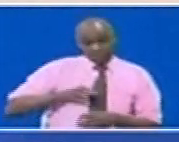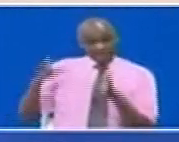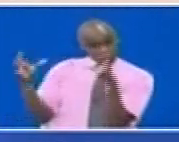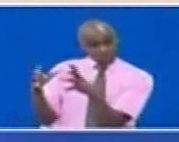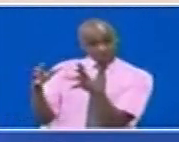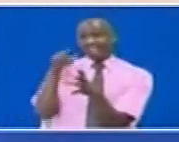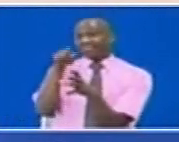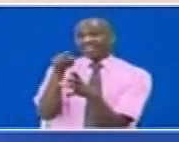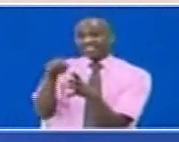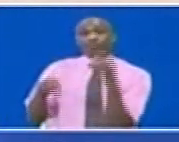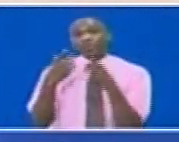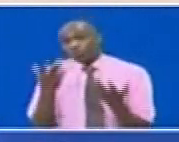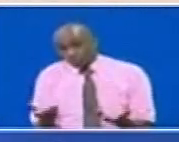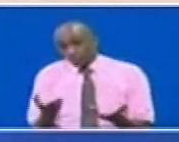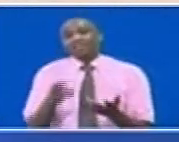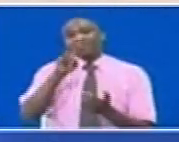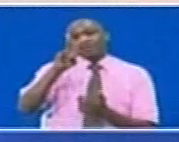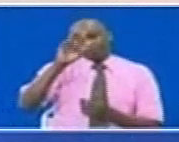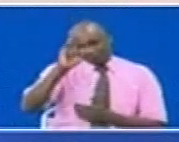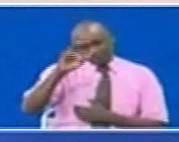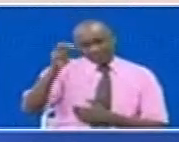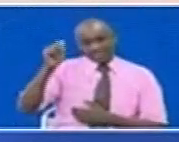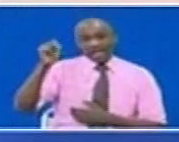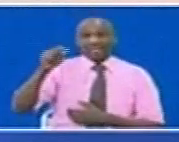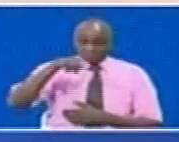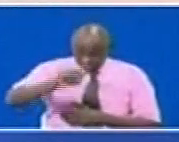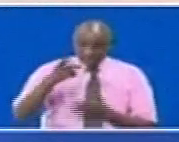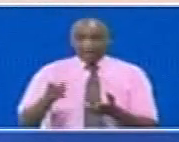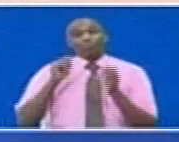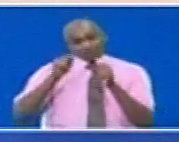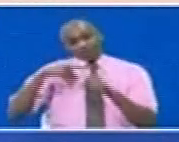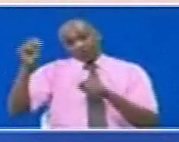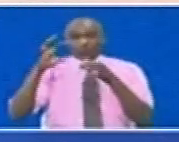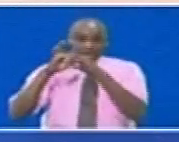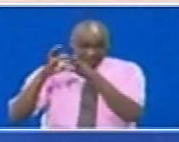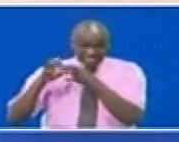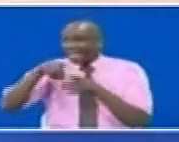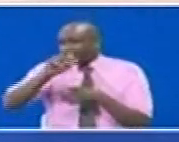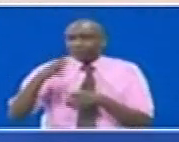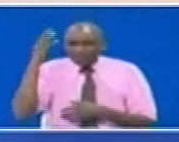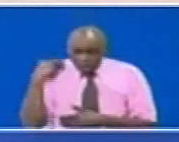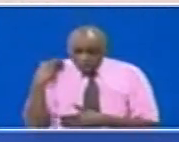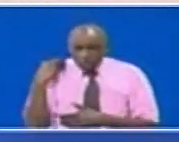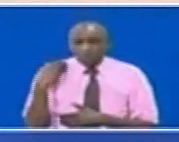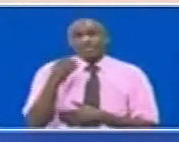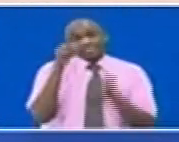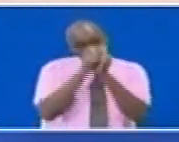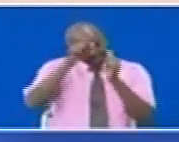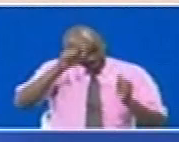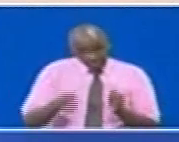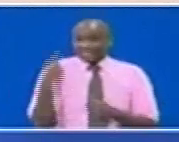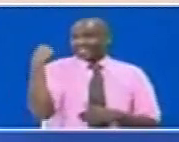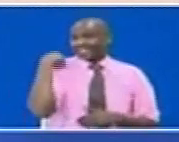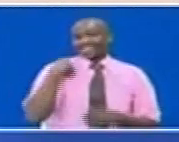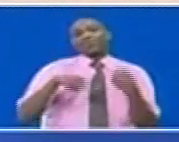hizi zilimorodhesha Vivian Cheruiyot. Kumbuka Vivian Cheruiyot pia alikuwa bingwa wa mbio za mita 10,000 hapo jana,